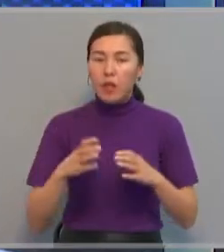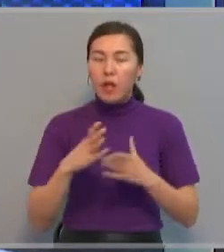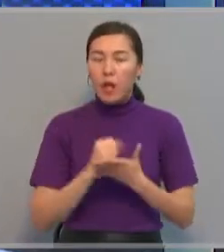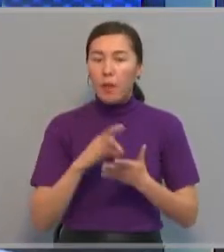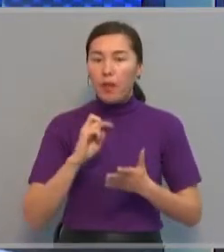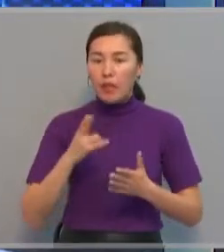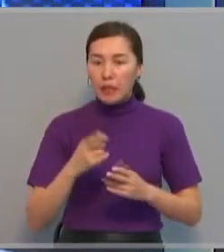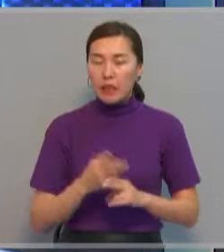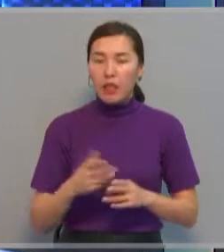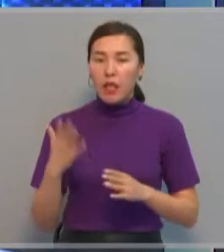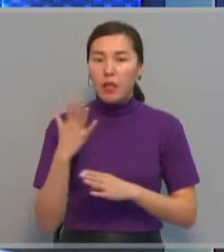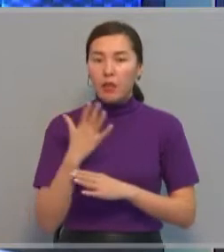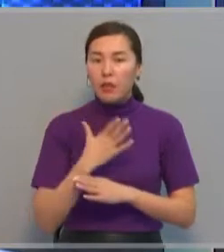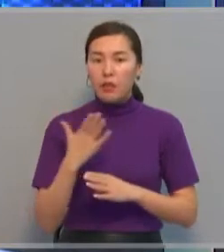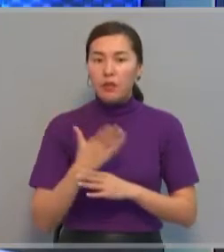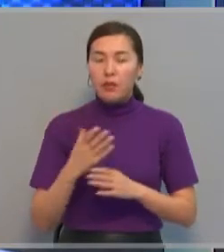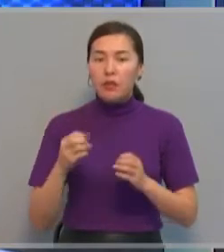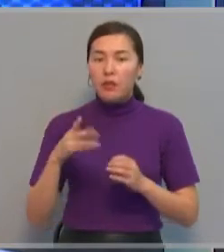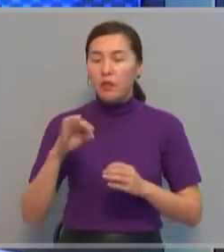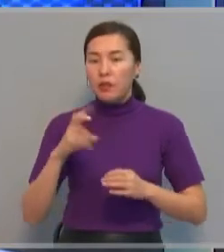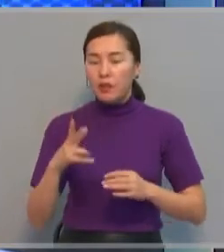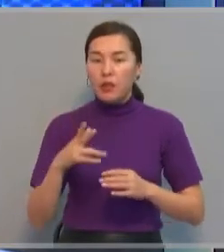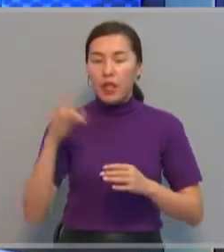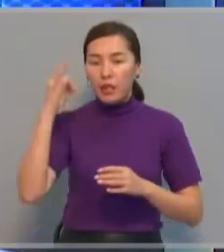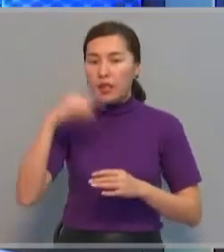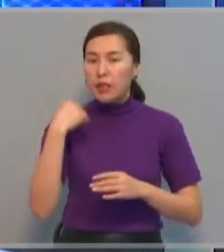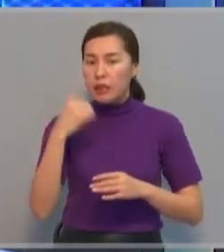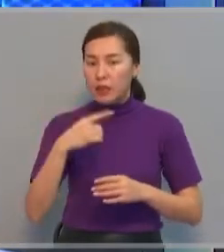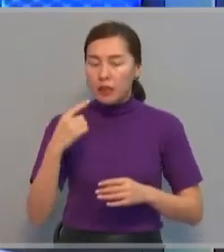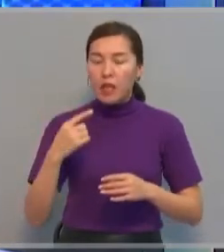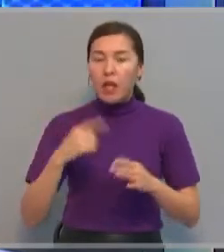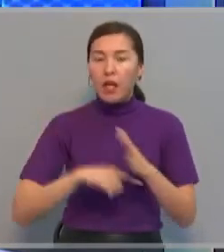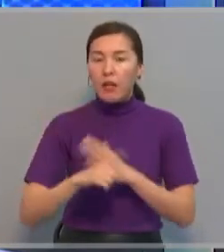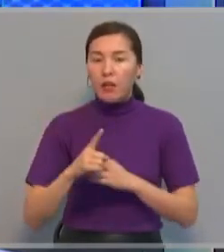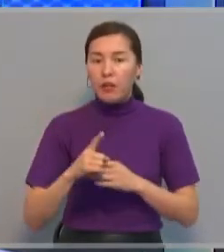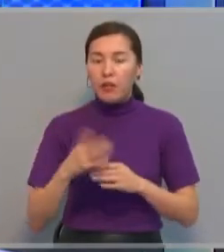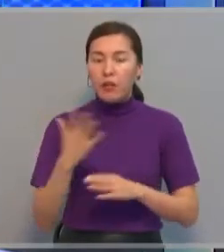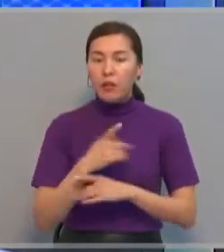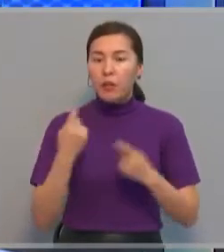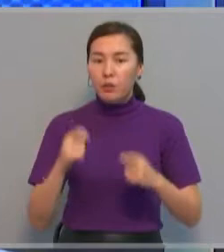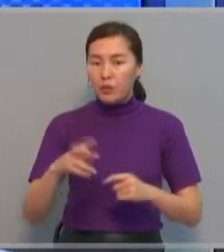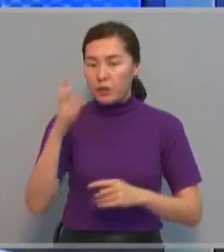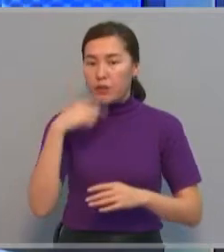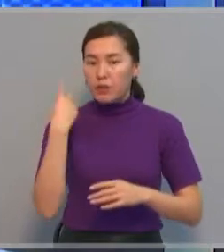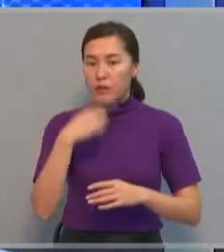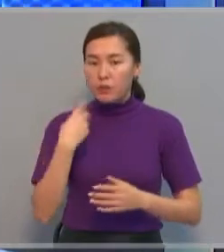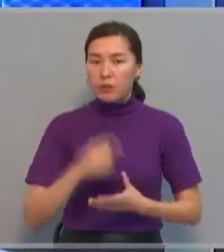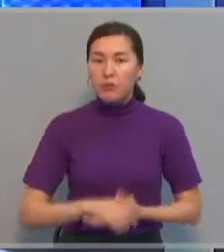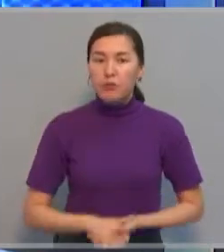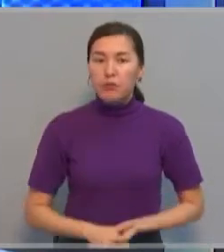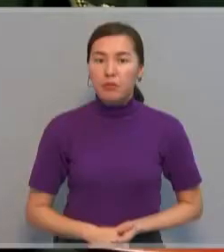фондом «Булашак». Фильм студии Disney, дублированный на казахский язык и входящий в кинопрокат на государственном языке.